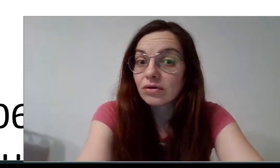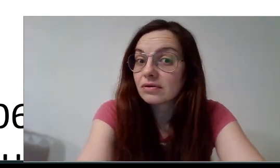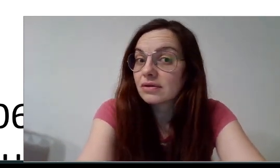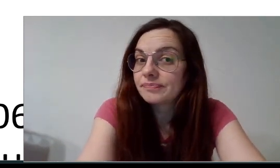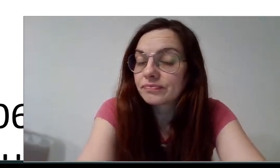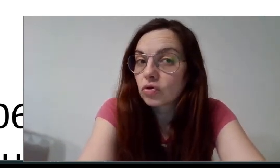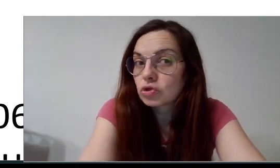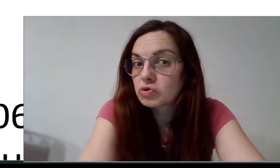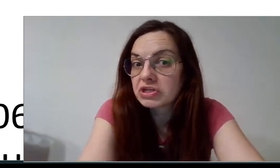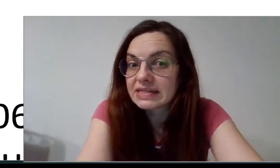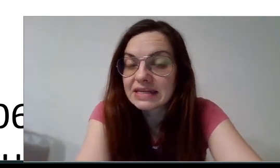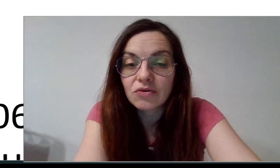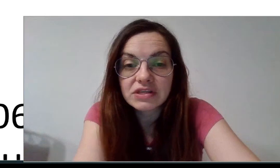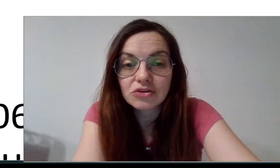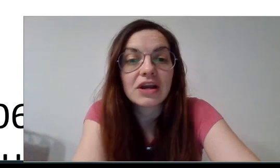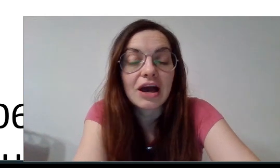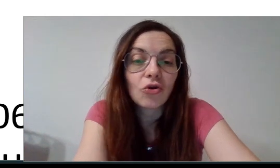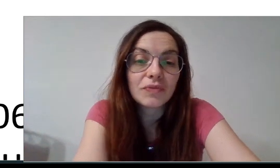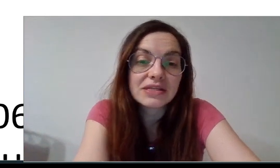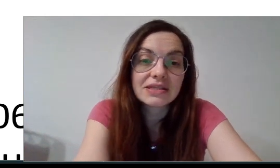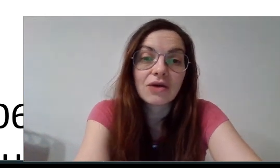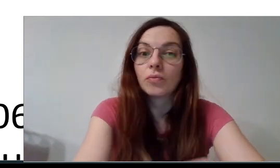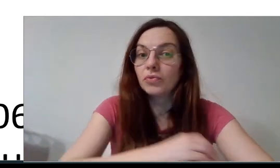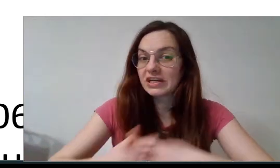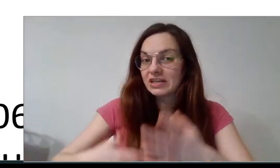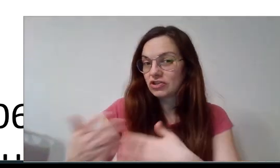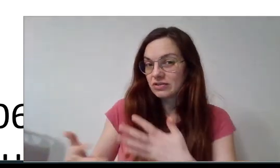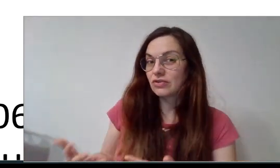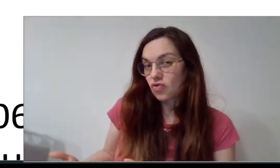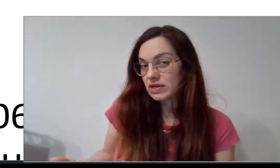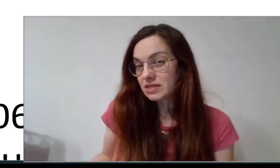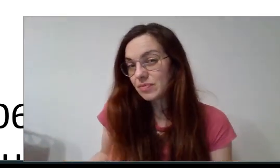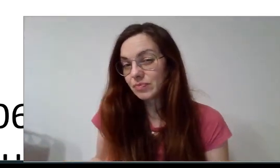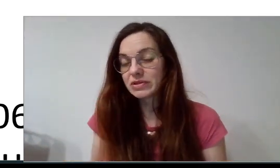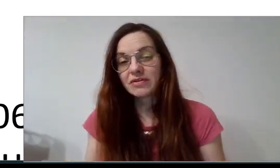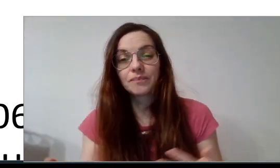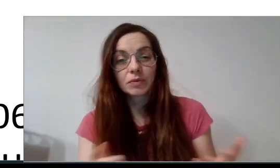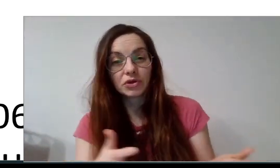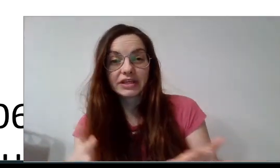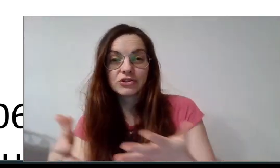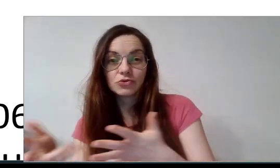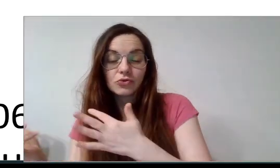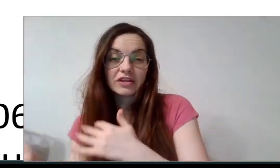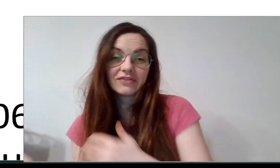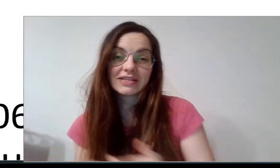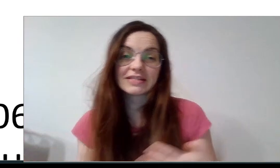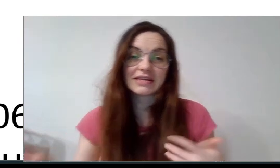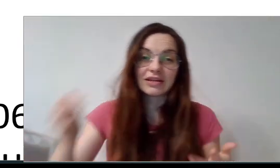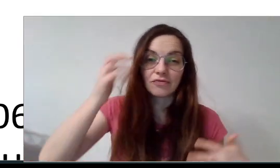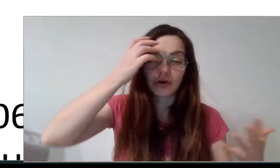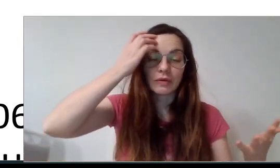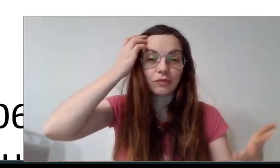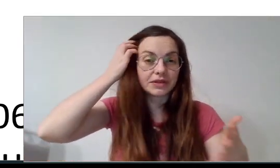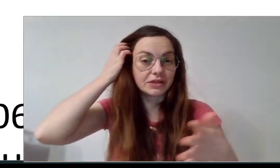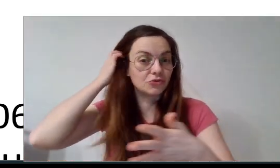I ono što možda niste znali u vezi s ovim glagolom jeste da ono möchten, što stalno koristite, pretpostavljam, möchtest du etwas